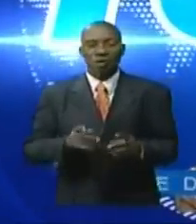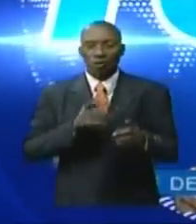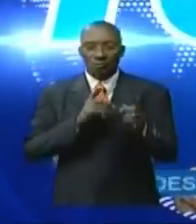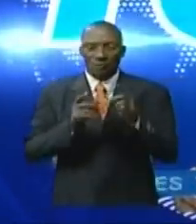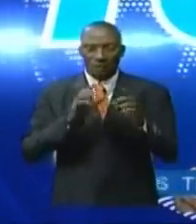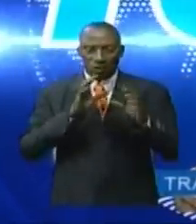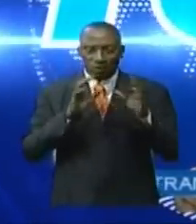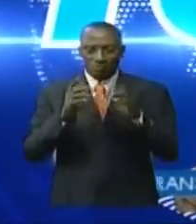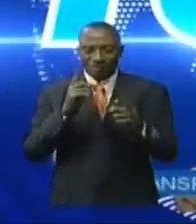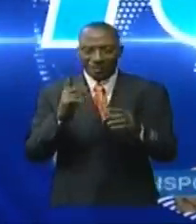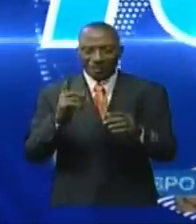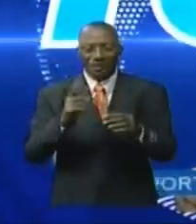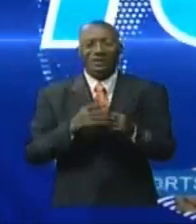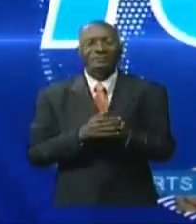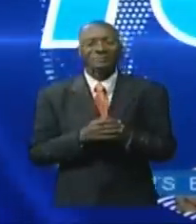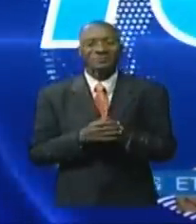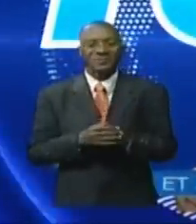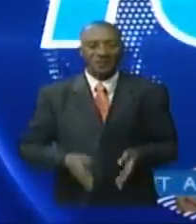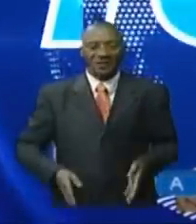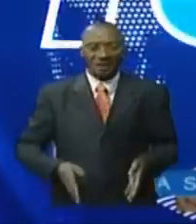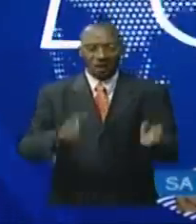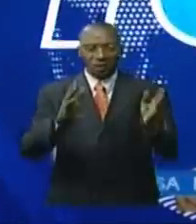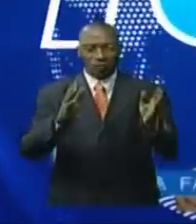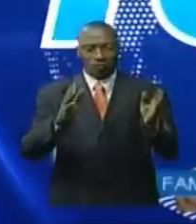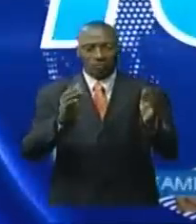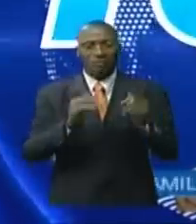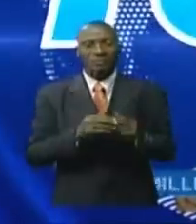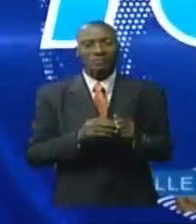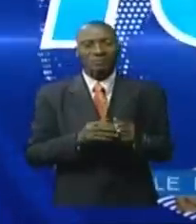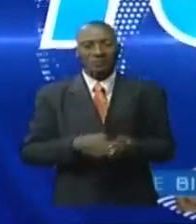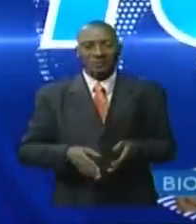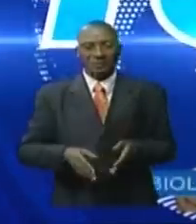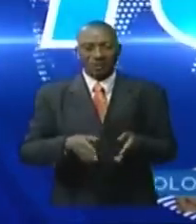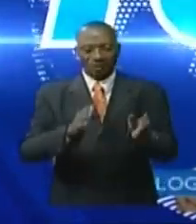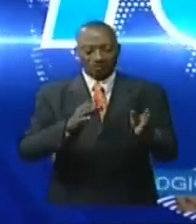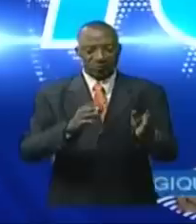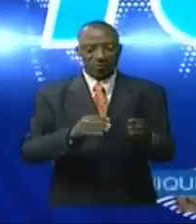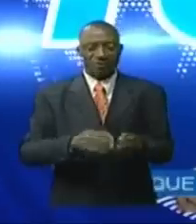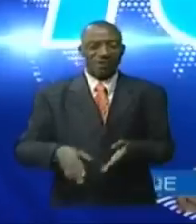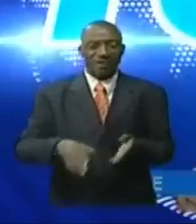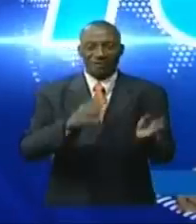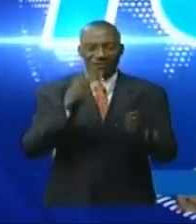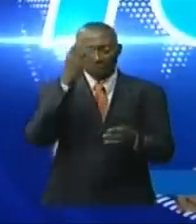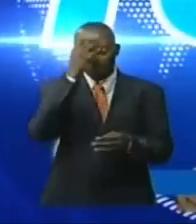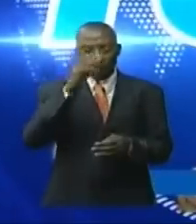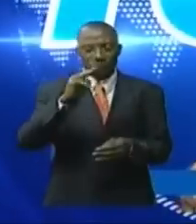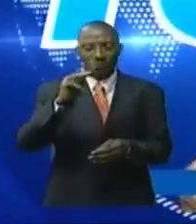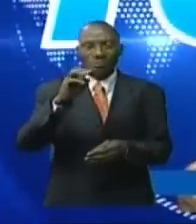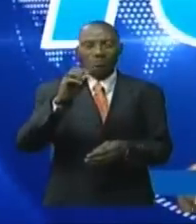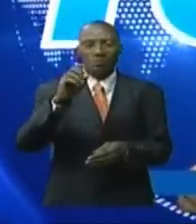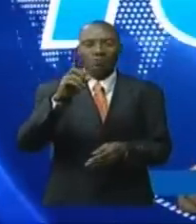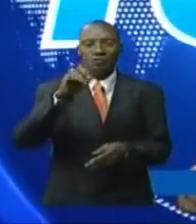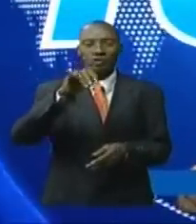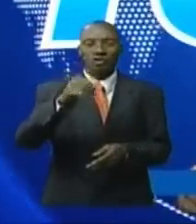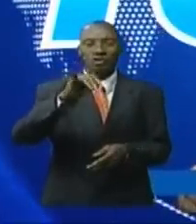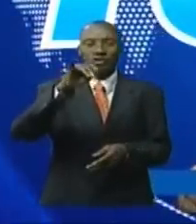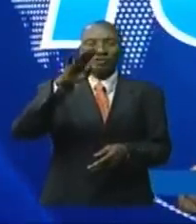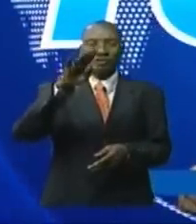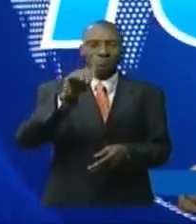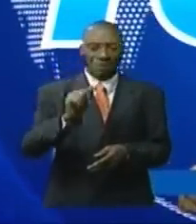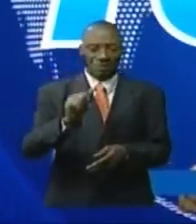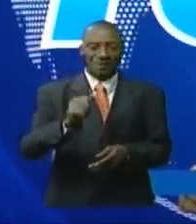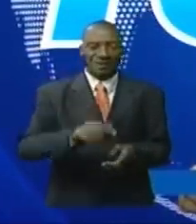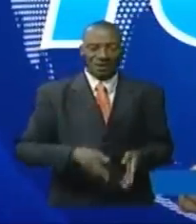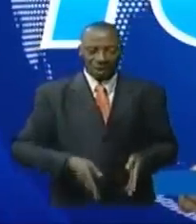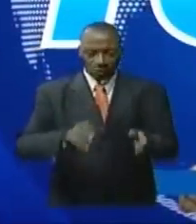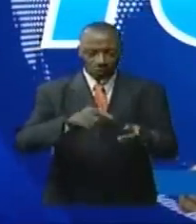Massamba, tronçon compris entre la mosquée et l'avenue Colonel Mondjiba. canalisée entre la commune de